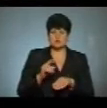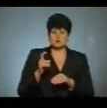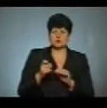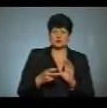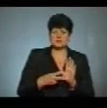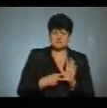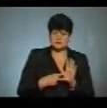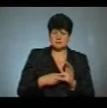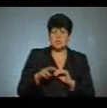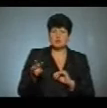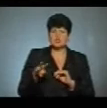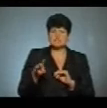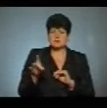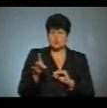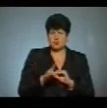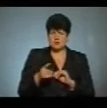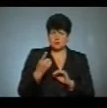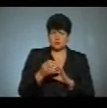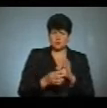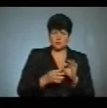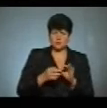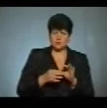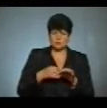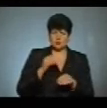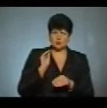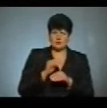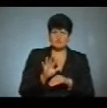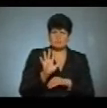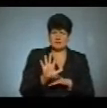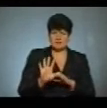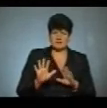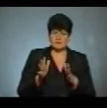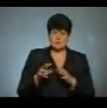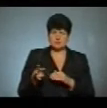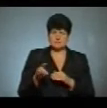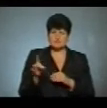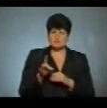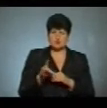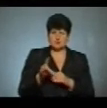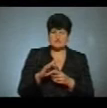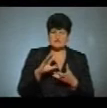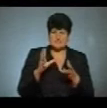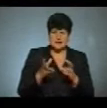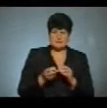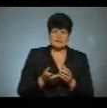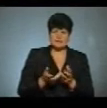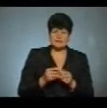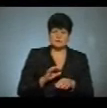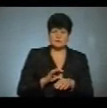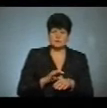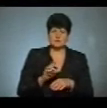І в Монастирському районі теж за добу додавалося 5 випадків, і в Монастирському районі загальне число постраждалих